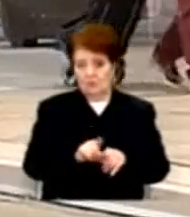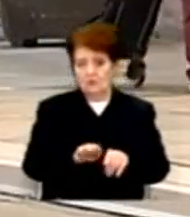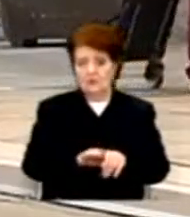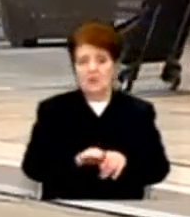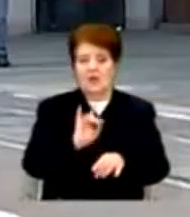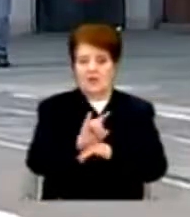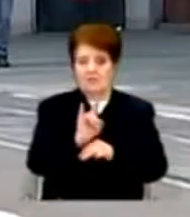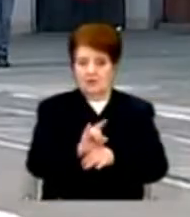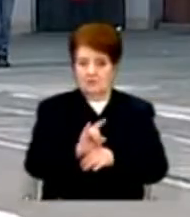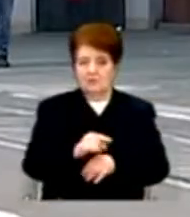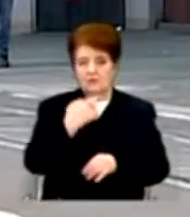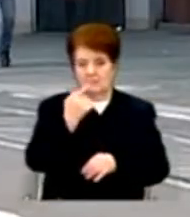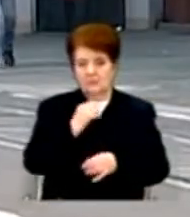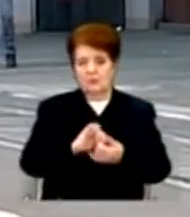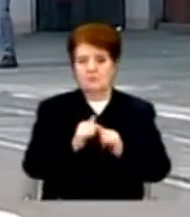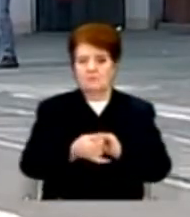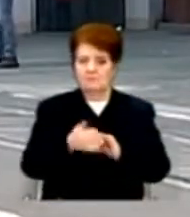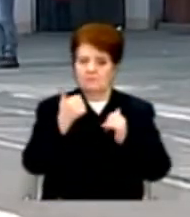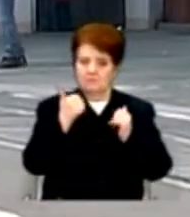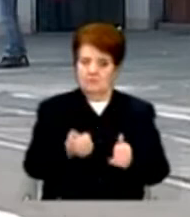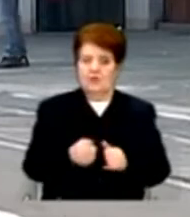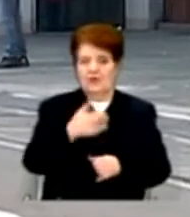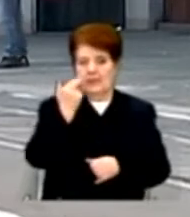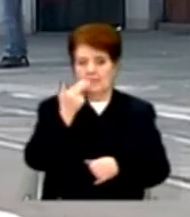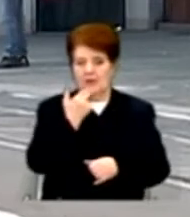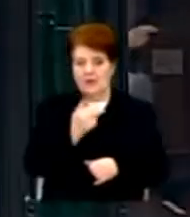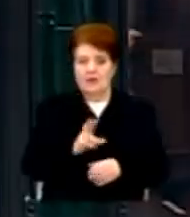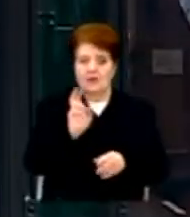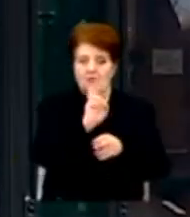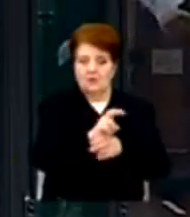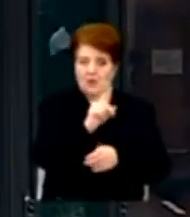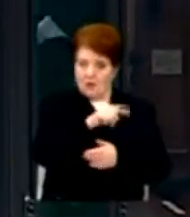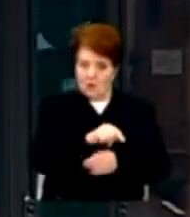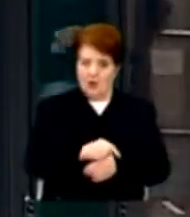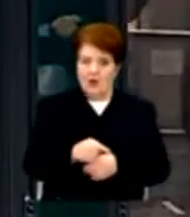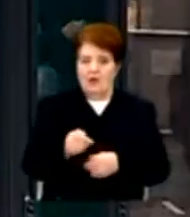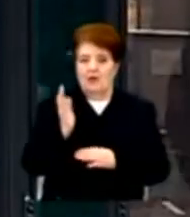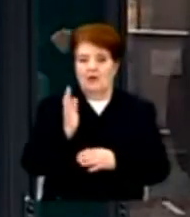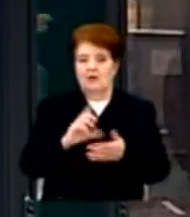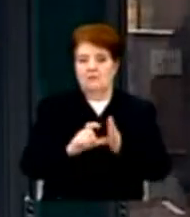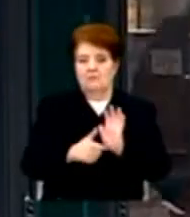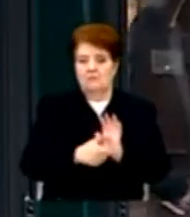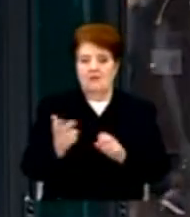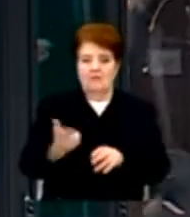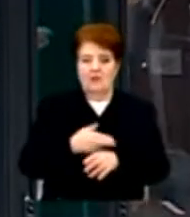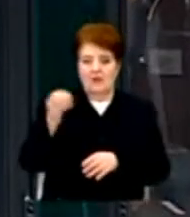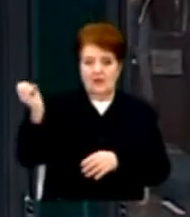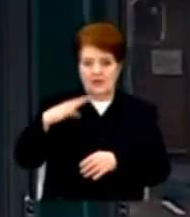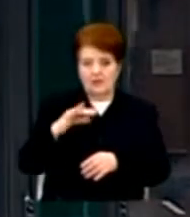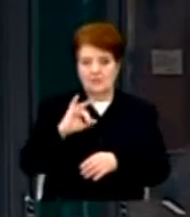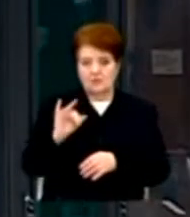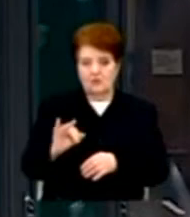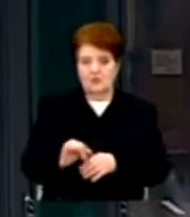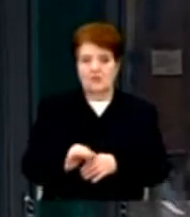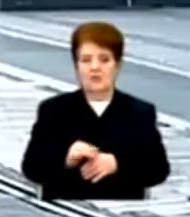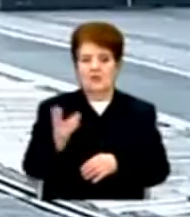promis salarii bune și cazare în condiții decente în Italia, însă ajunși acolo, cei doi au locuit într-o încăpere fără curent electric și apă caldă, iar